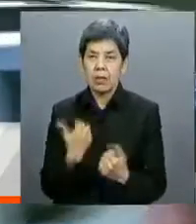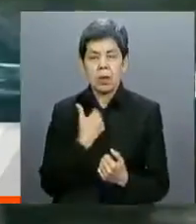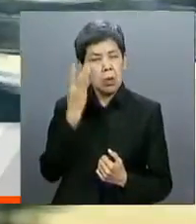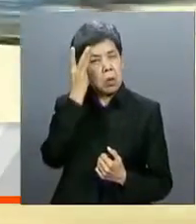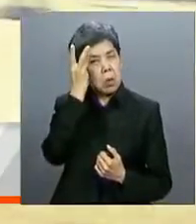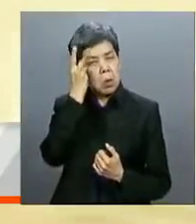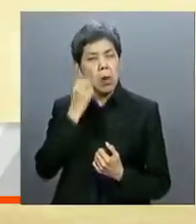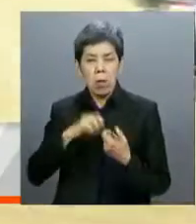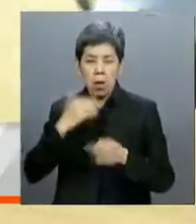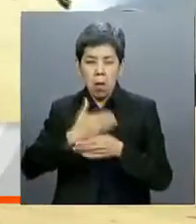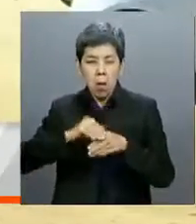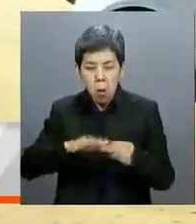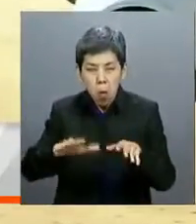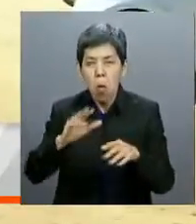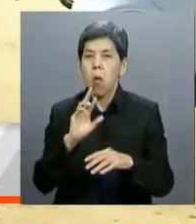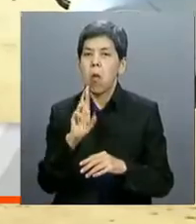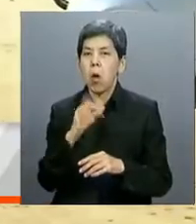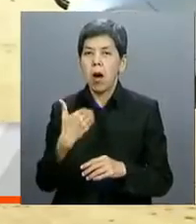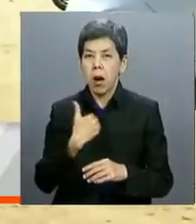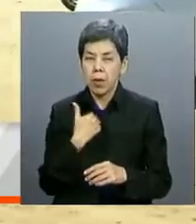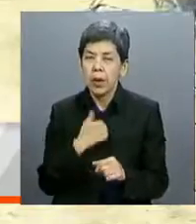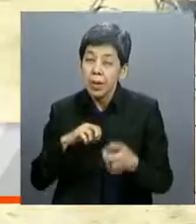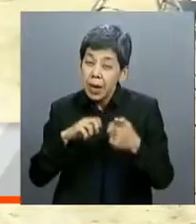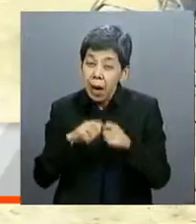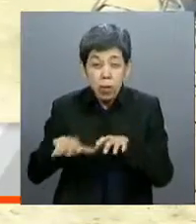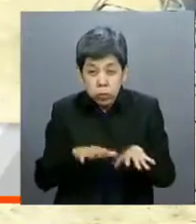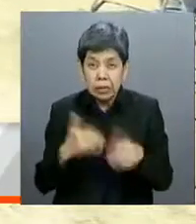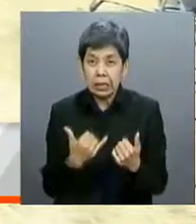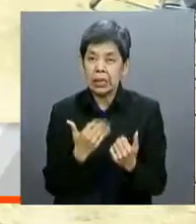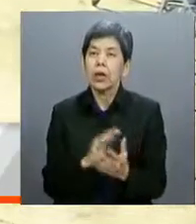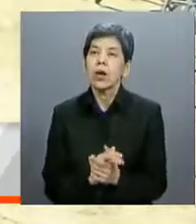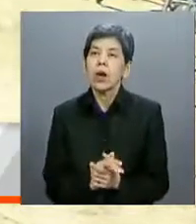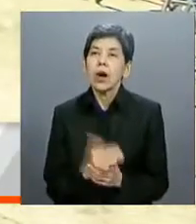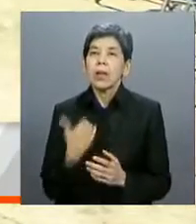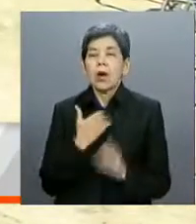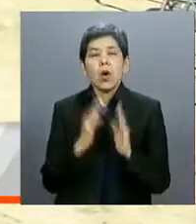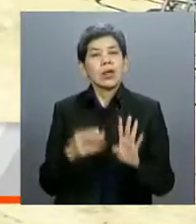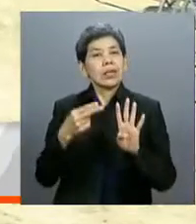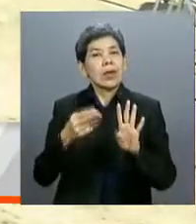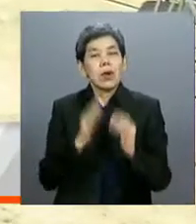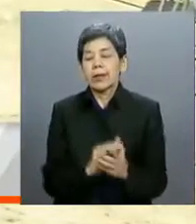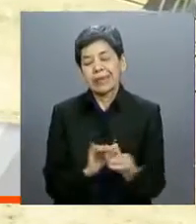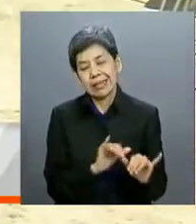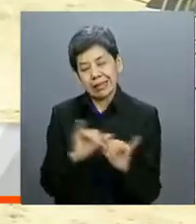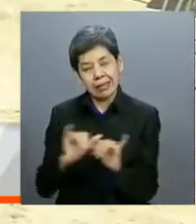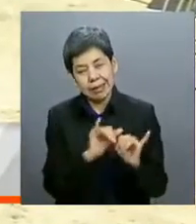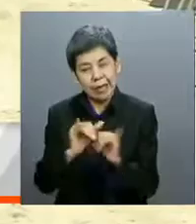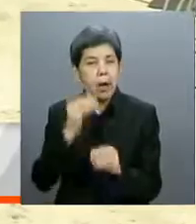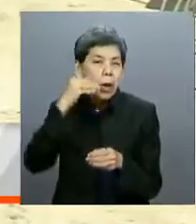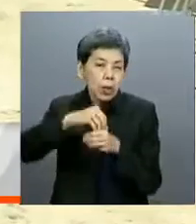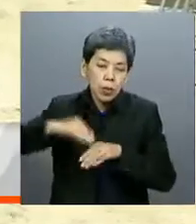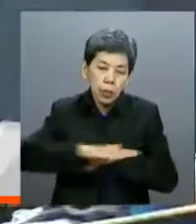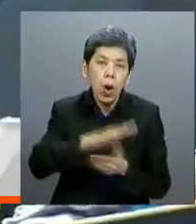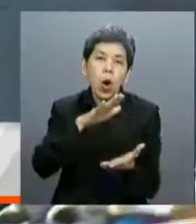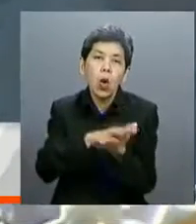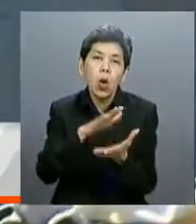เกรงว่าเขื่อนอาจจะแตกได้ส่วนผู้ประสบภัยแผ่นดินไหวในจังหวัดคุมาโมโตะกว่า 40,000คนต้องอพยพมาอาศัยที่โรง